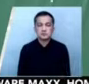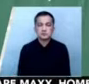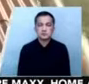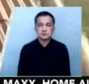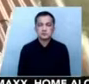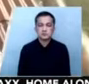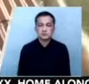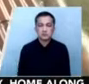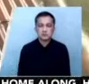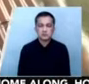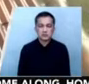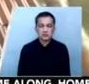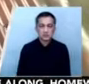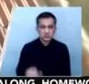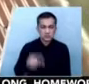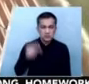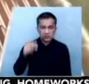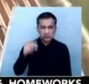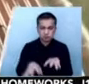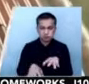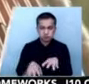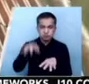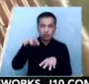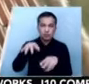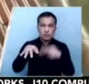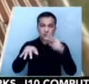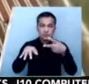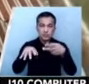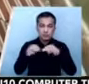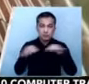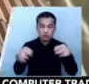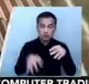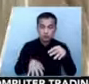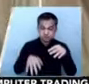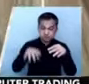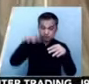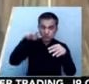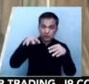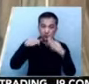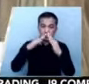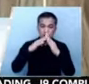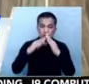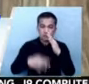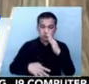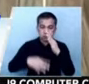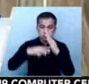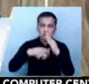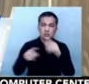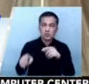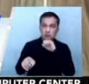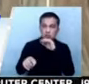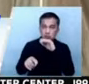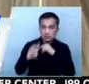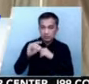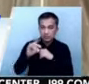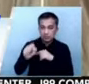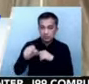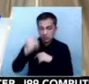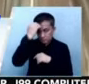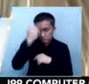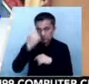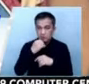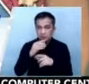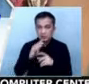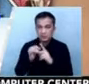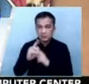sa taas ng baha sa ikalawang palapag ng kanilang bahay nananatili si lola Milagros at kanyang mga apo sa barangay tbao sa